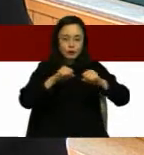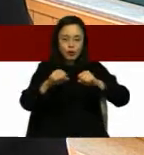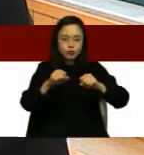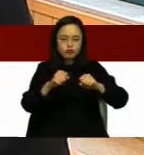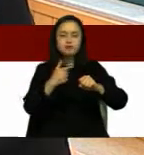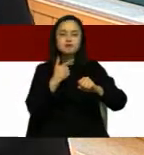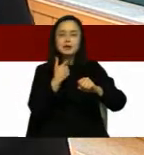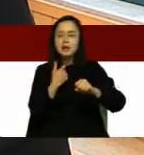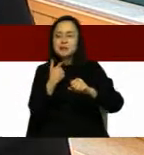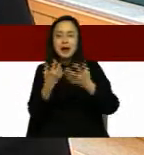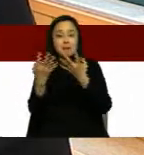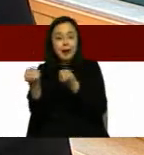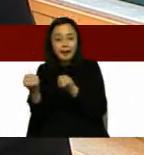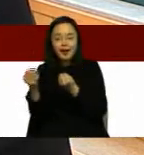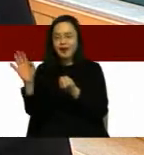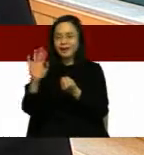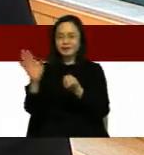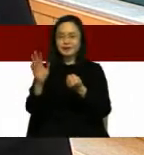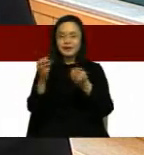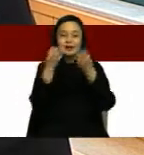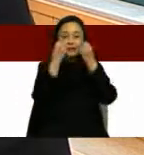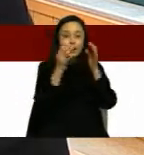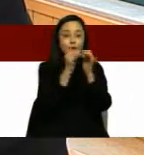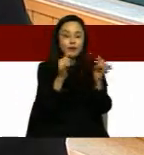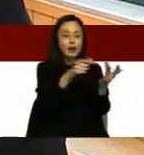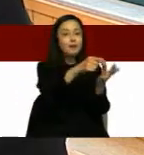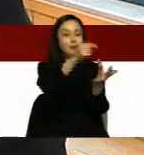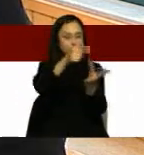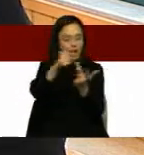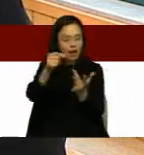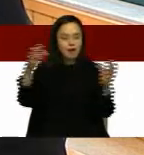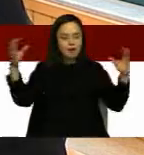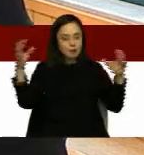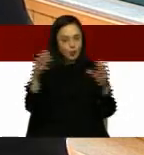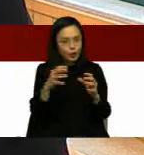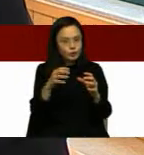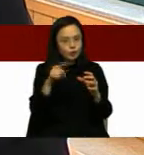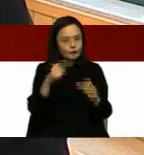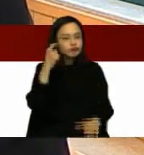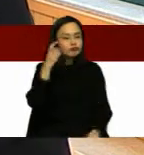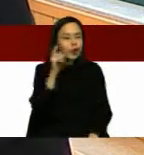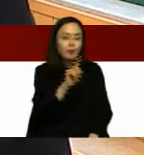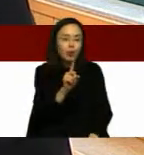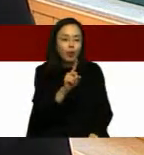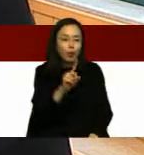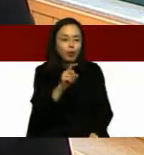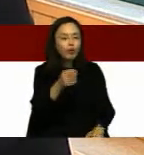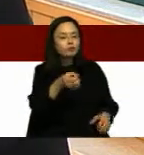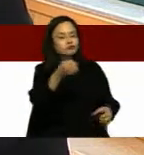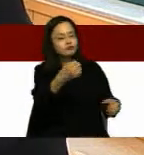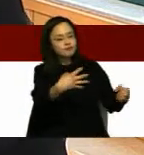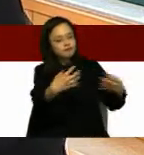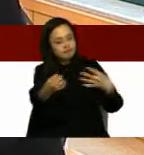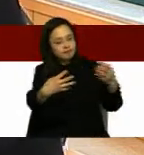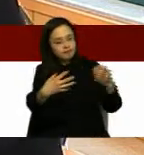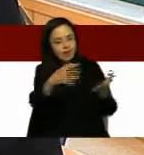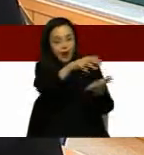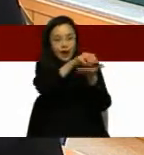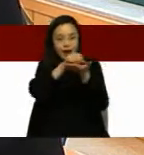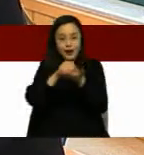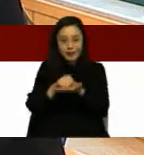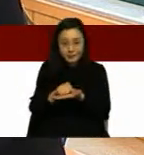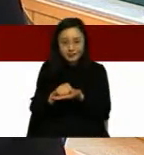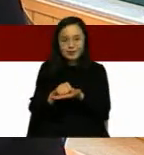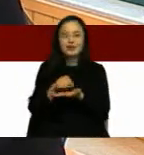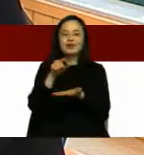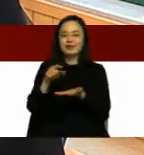시민들의 의견을 듣고 그 의견을 반영함으로 인해서 정말 시민들의 목소리를 좀더 생생하게 공약 이행 과정에서